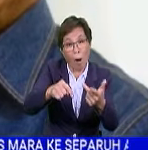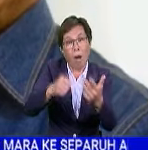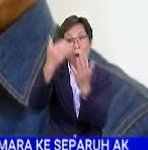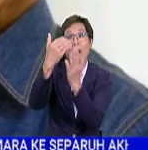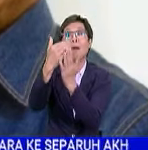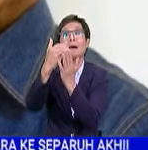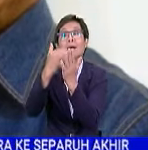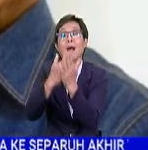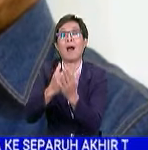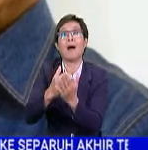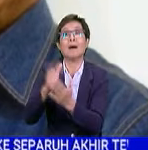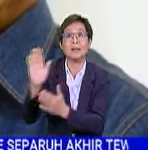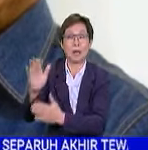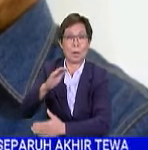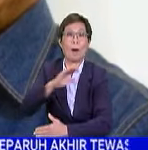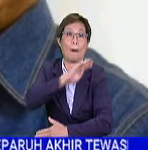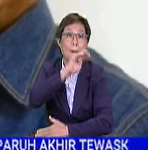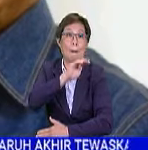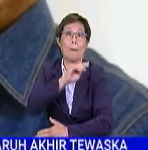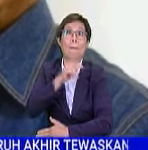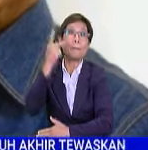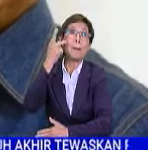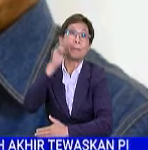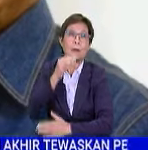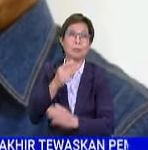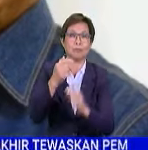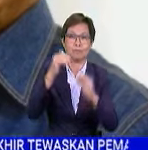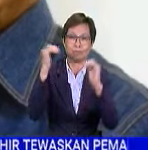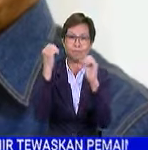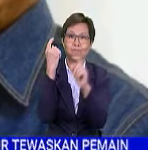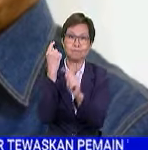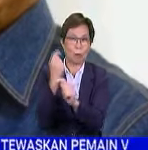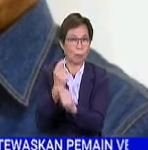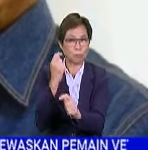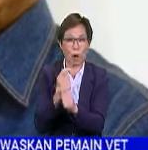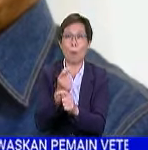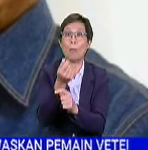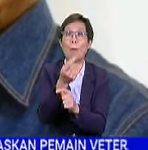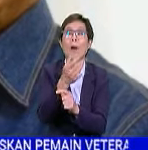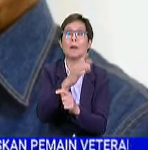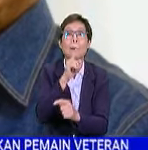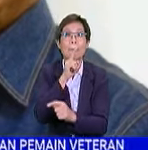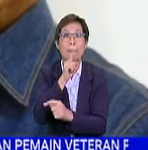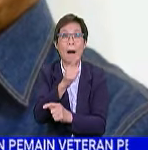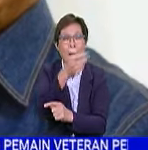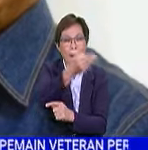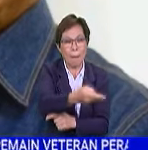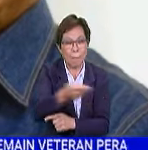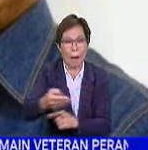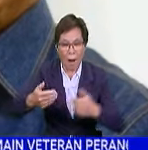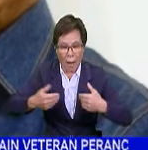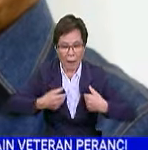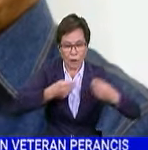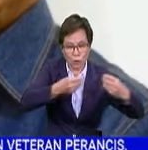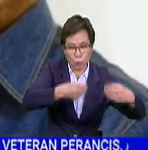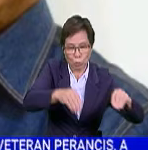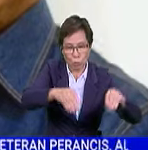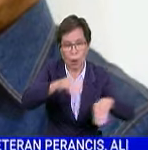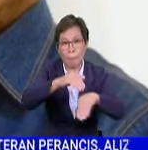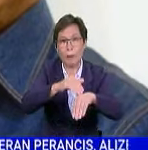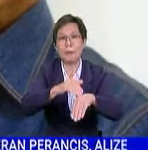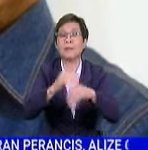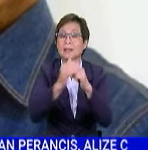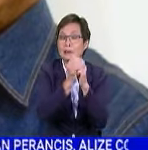kementerian menstabilkan harga barangan dan memastikan keberadaan bekalan di pasaran semasa musim perayaan